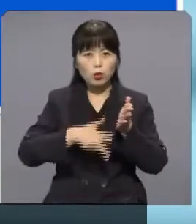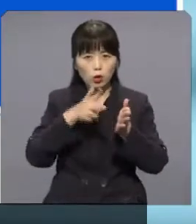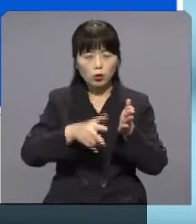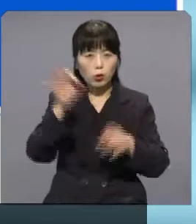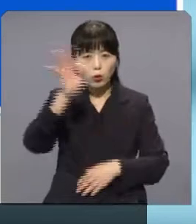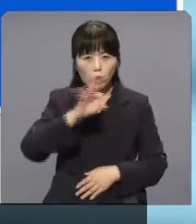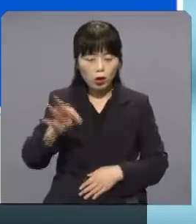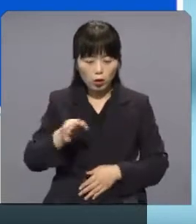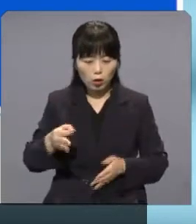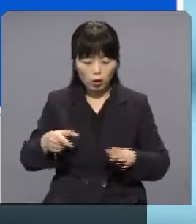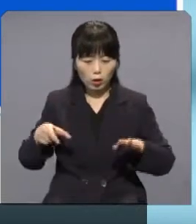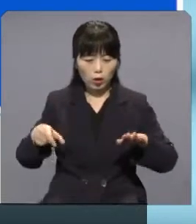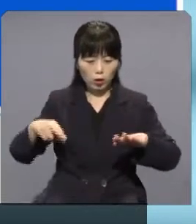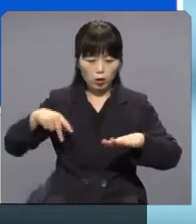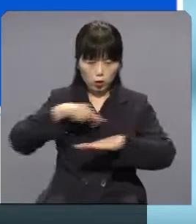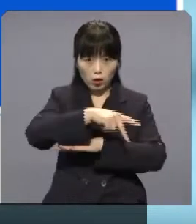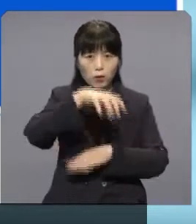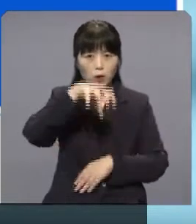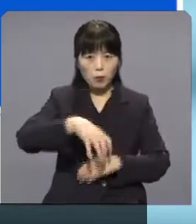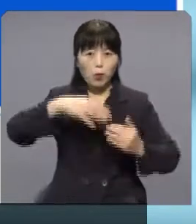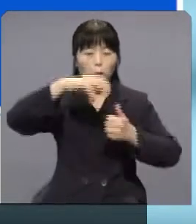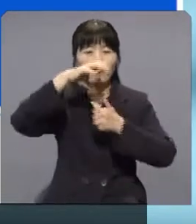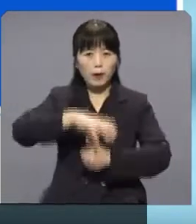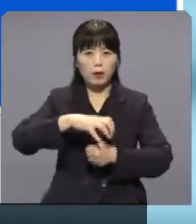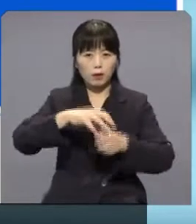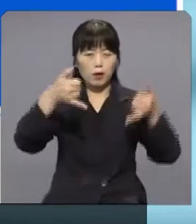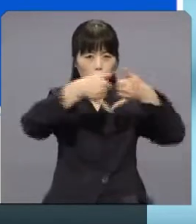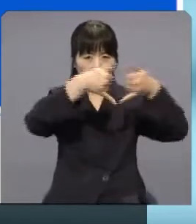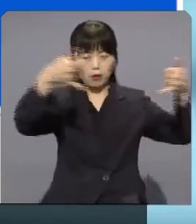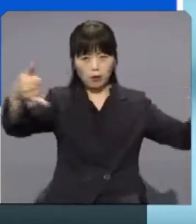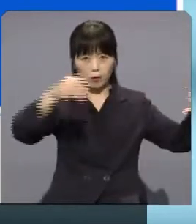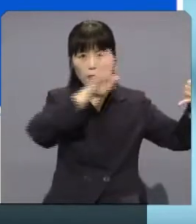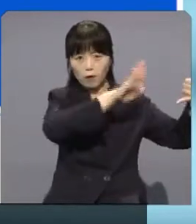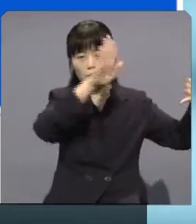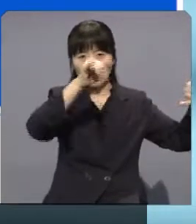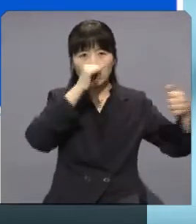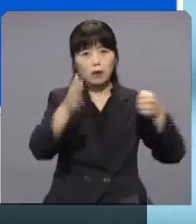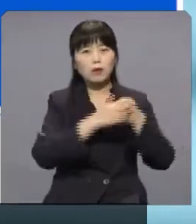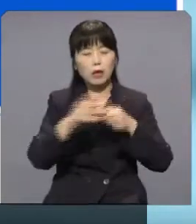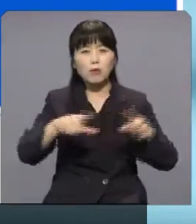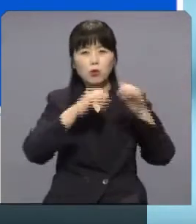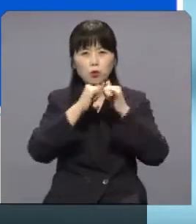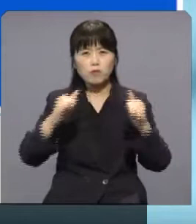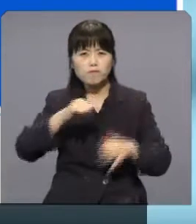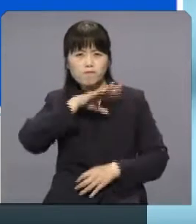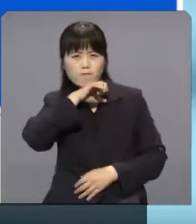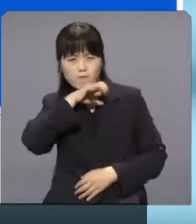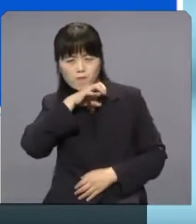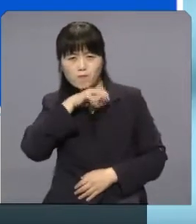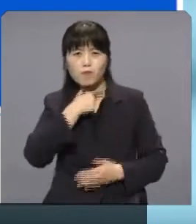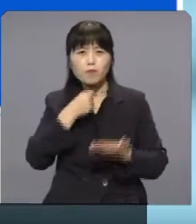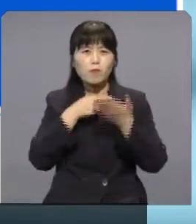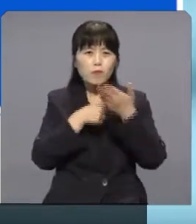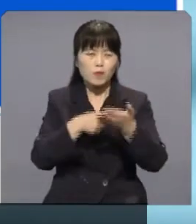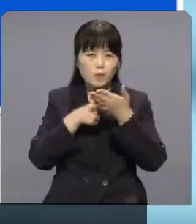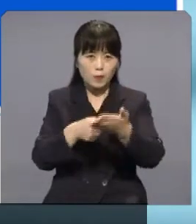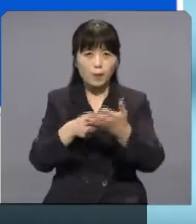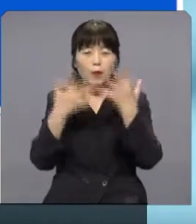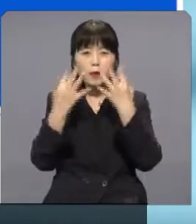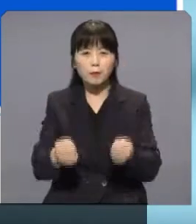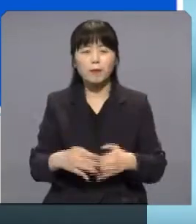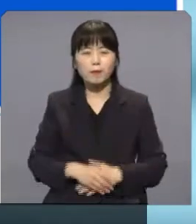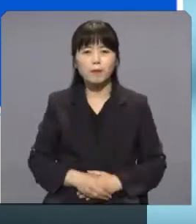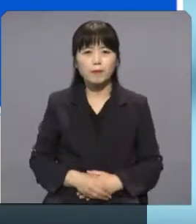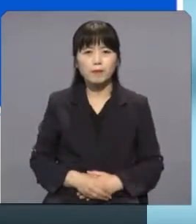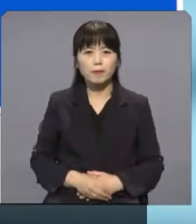구간의 이브 건널목을 아 패스 하겠단 현수막을 개 첩을 하면서 주민들의 원 선과 미러 2 폭주를 하고 있는 사회가